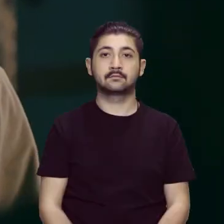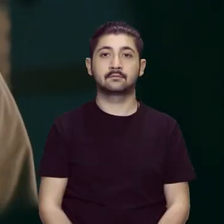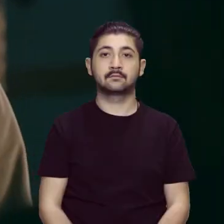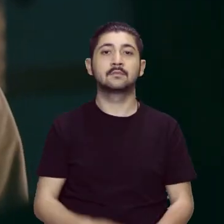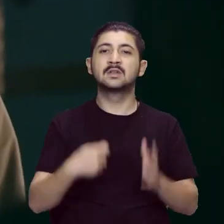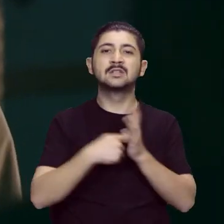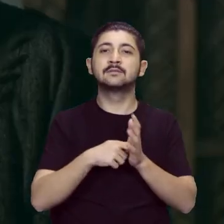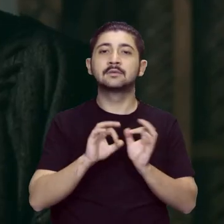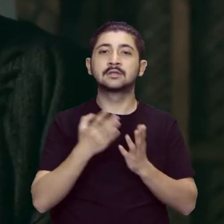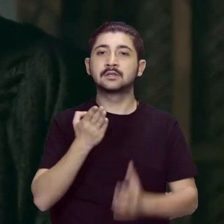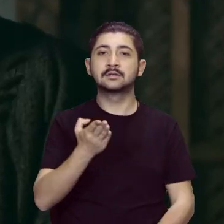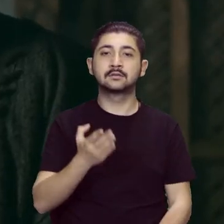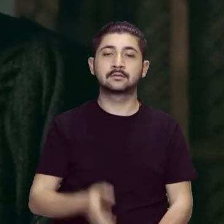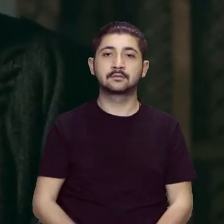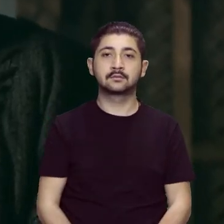Adın ne senin?